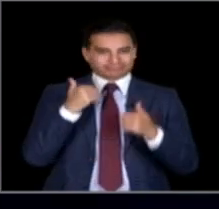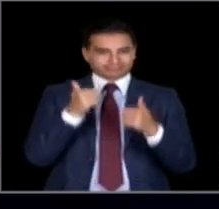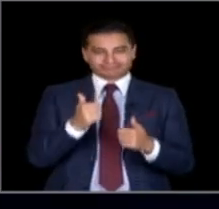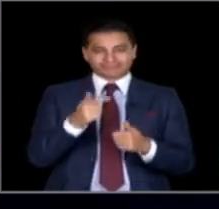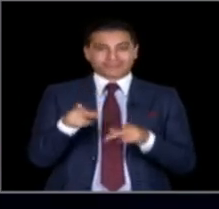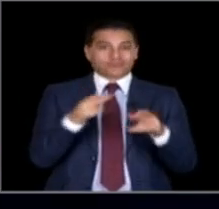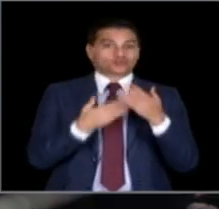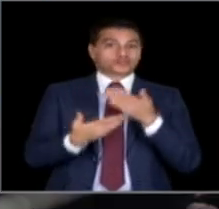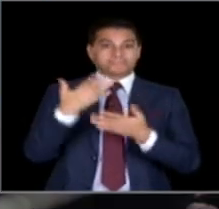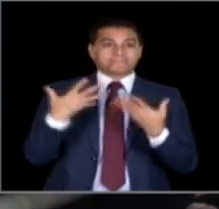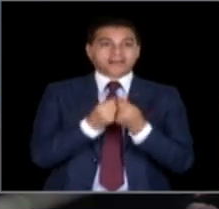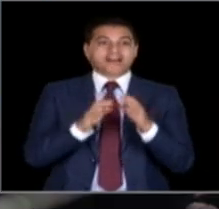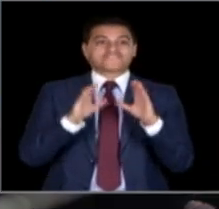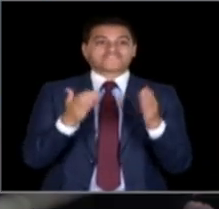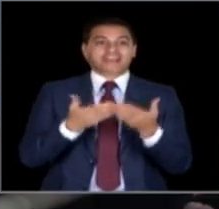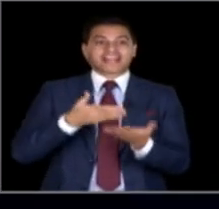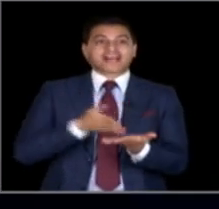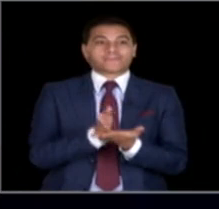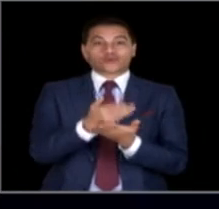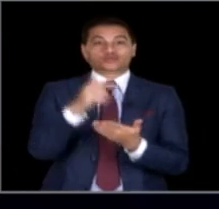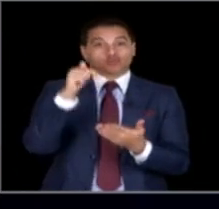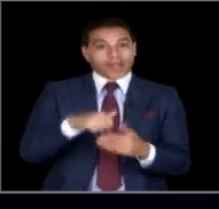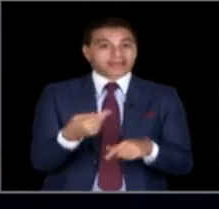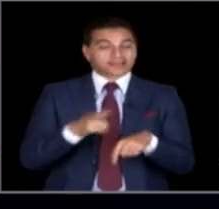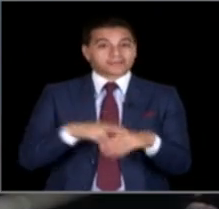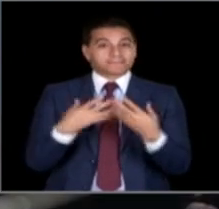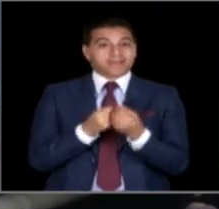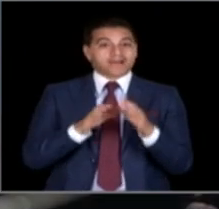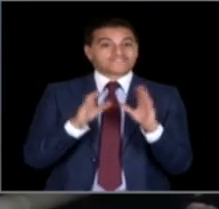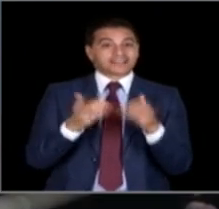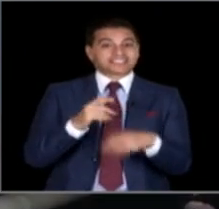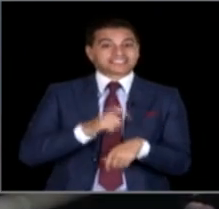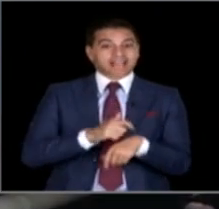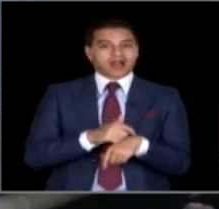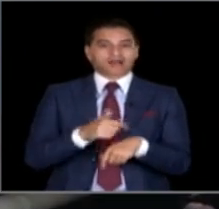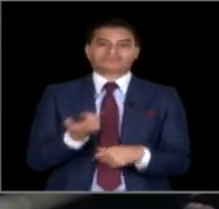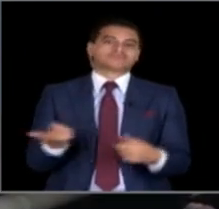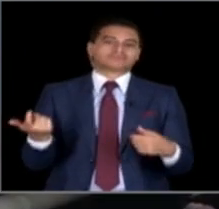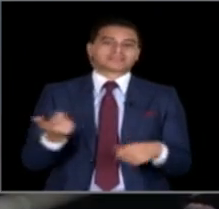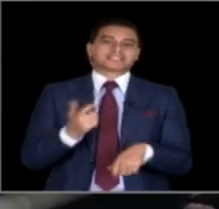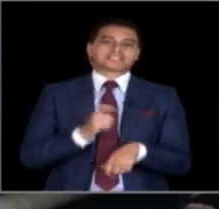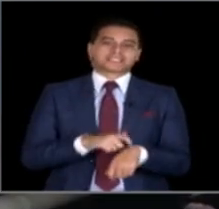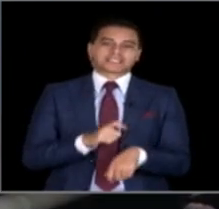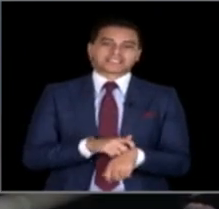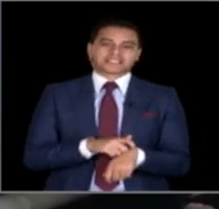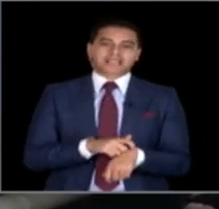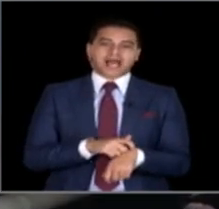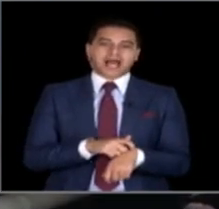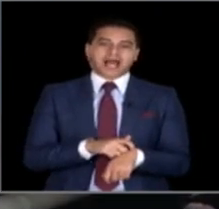الموسم اللي فات كنت فريق البوصلة. صح. المرة دي الساعة. هي ساعة، احنا فريق الساعة